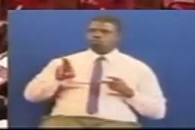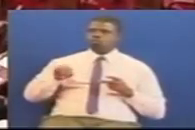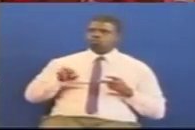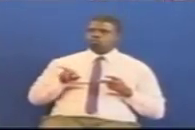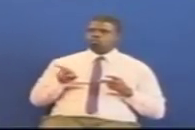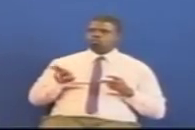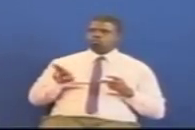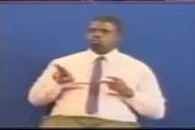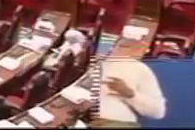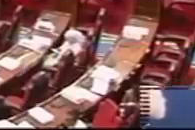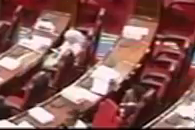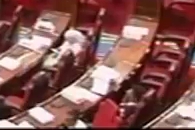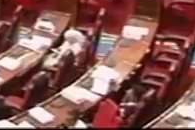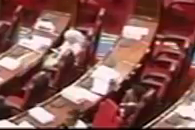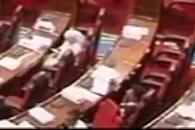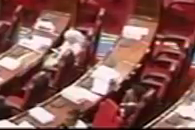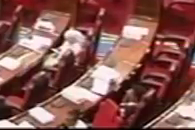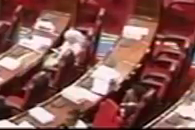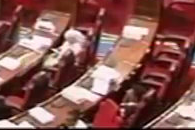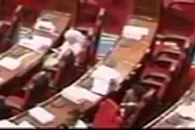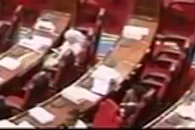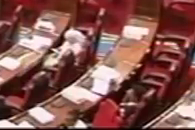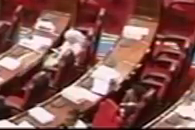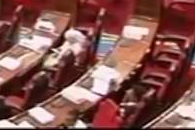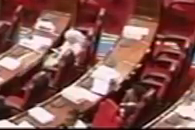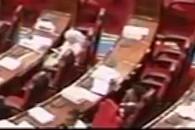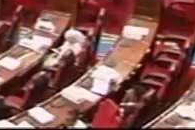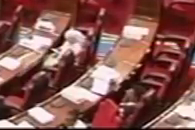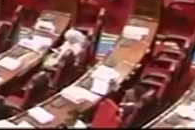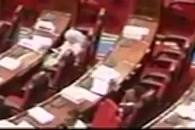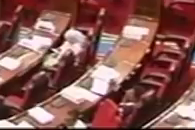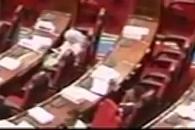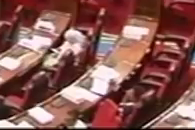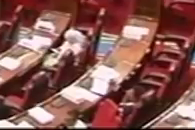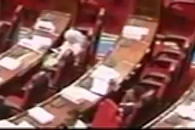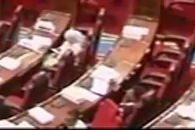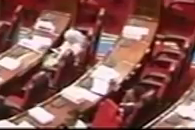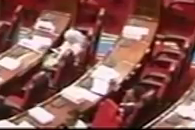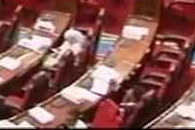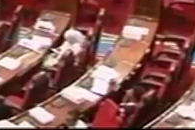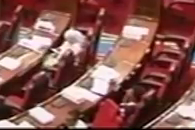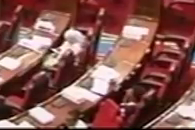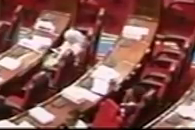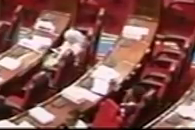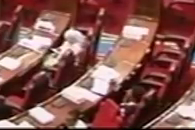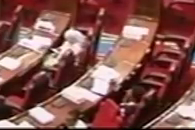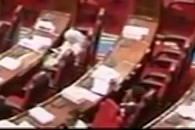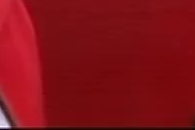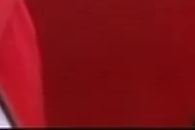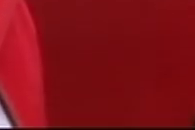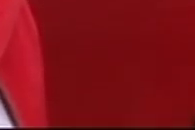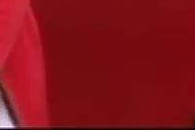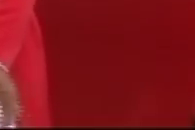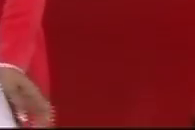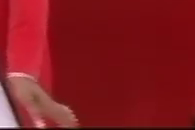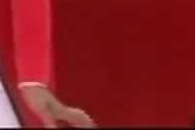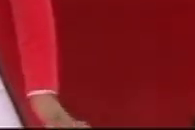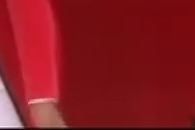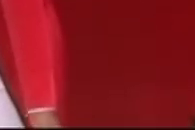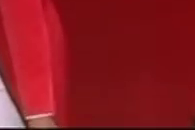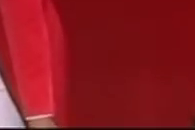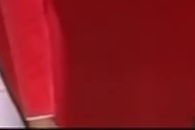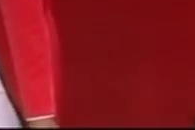Asante Mheshimiwa Migila Rehema. Asante Mheshimiwa Mwenyekiti.